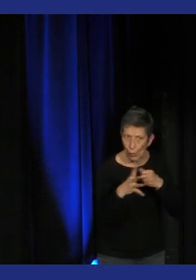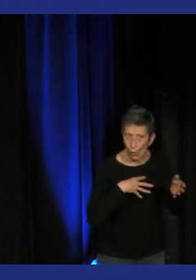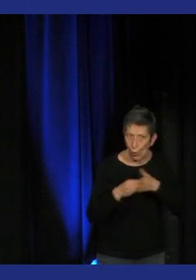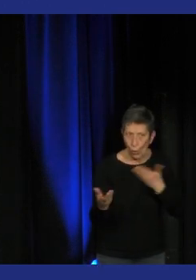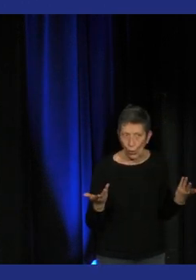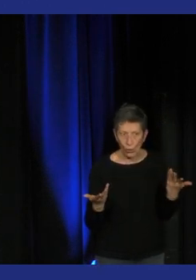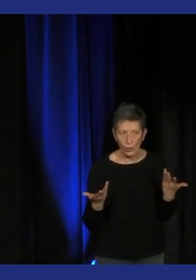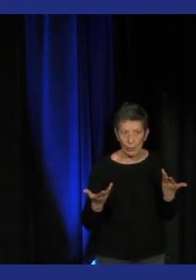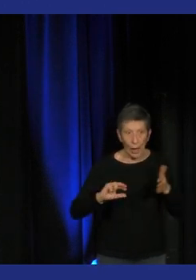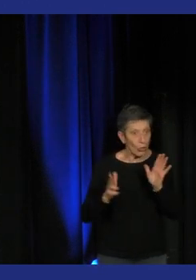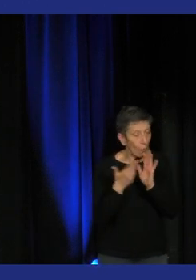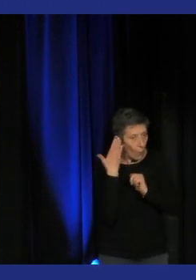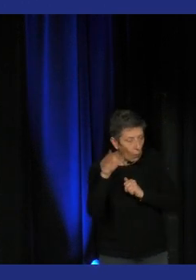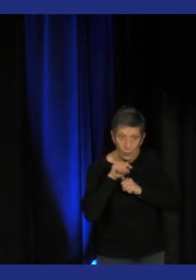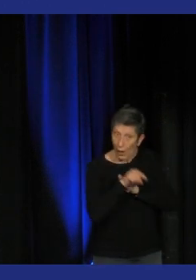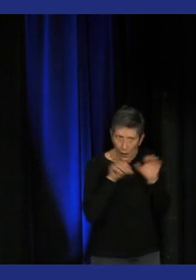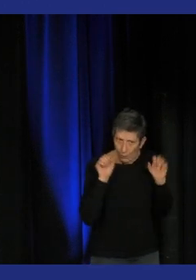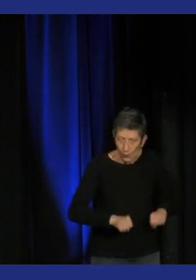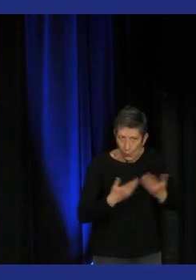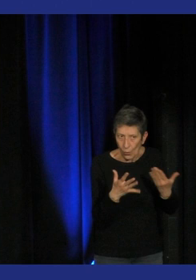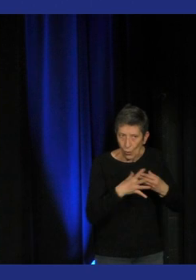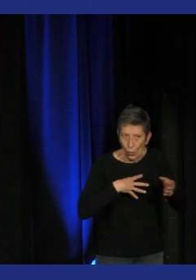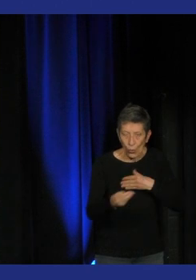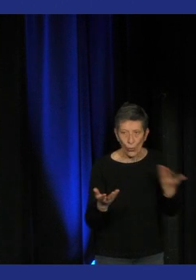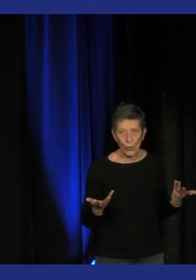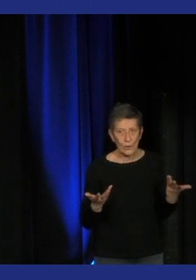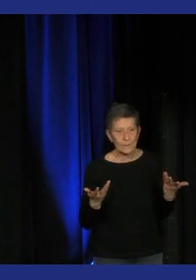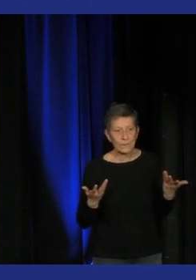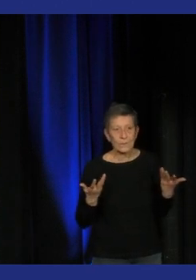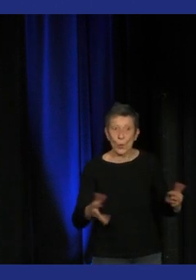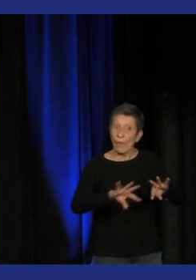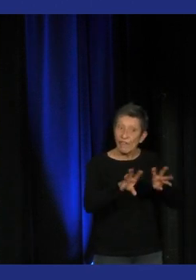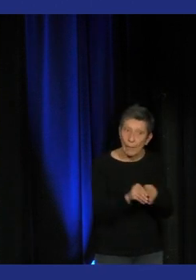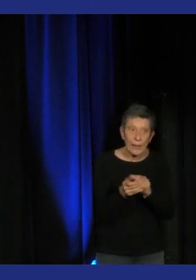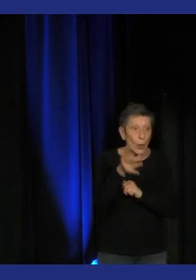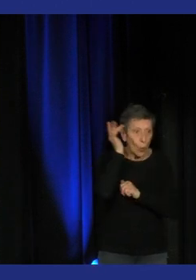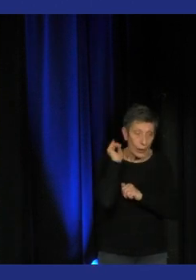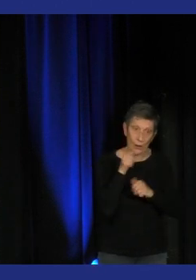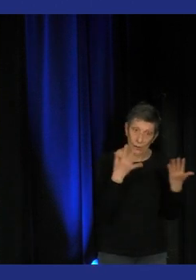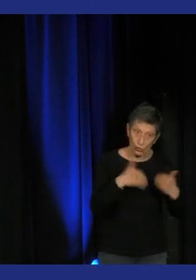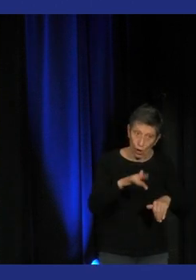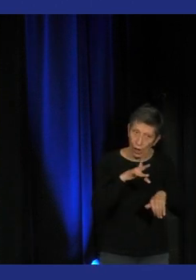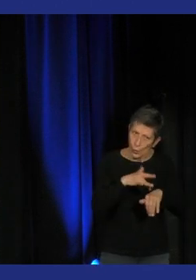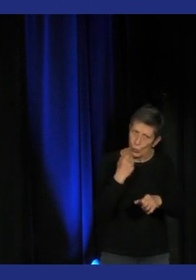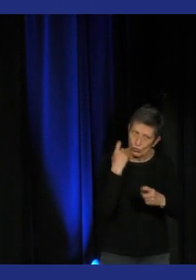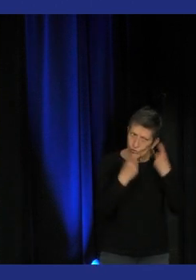très normative. Mmh. Donc déjà, il y a eu tout un travail par les familles queer sur ces questions-là. Mmh. Et les personnes